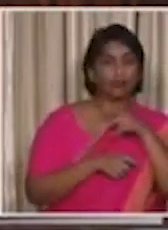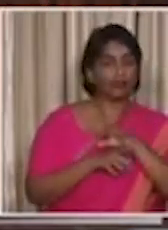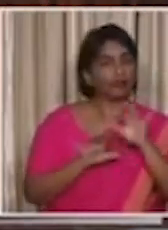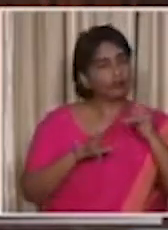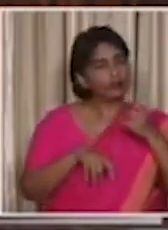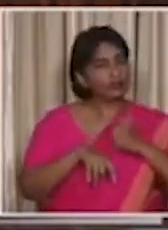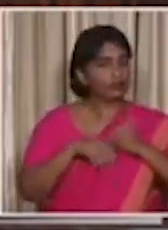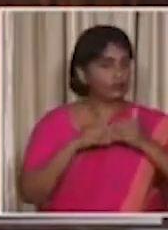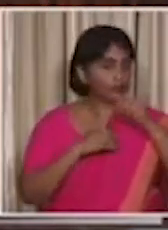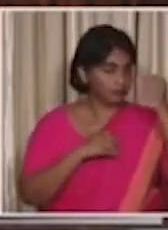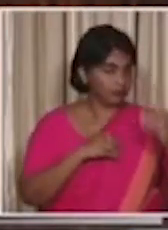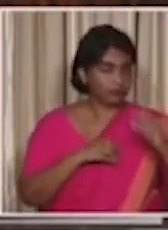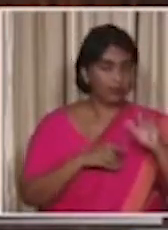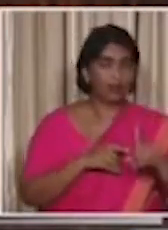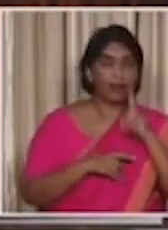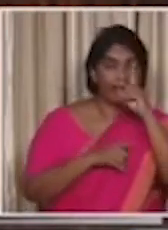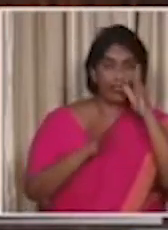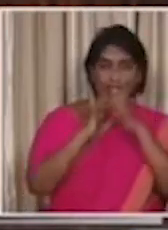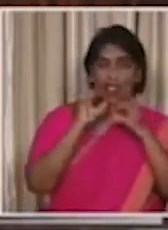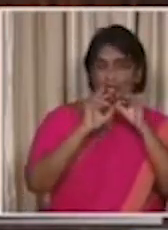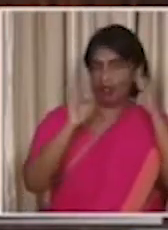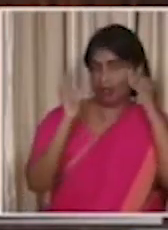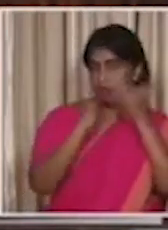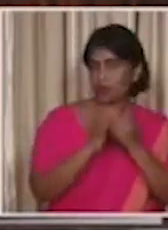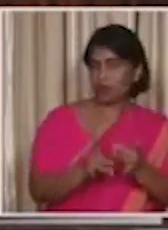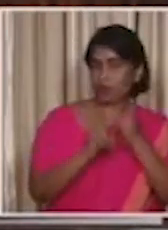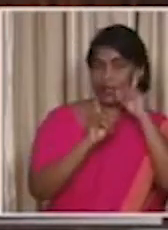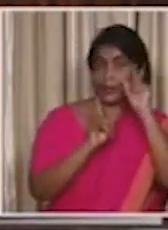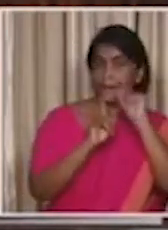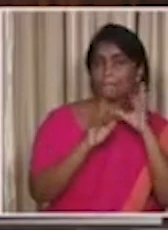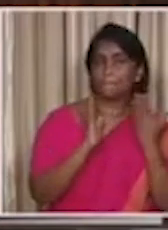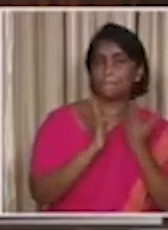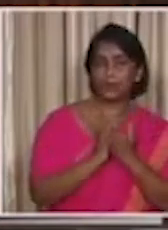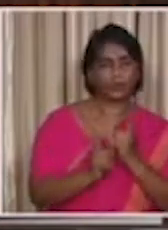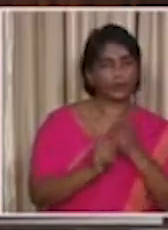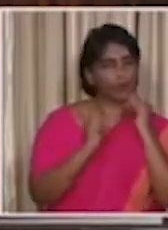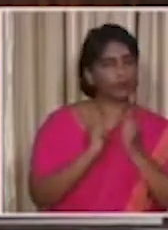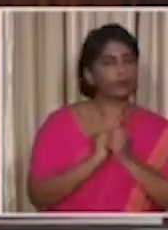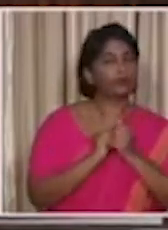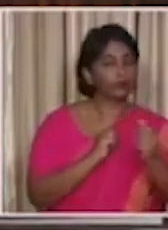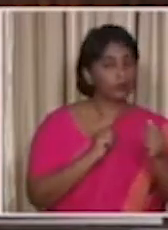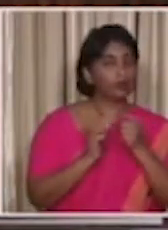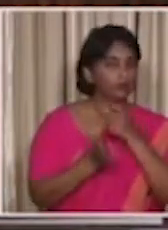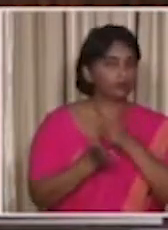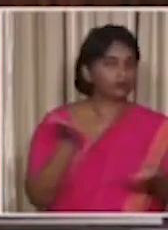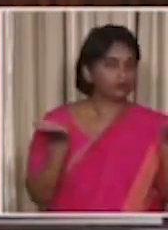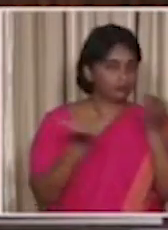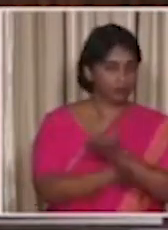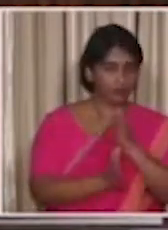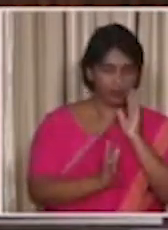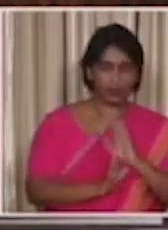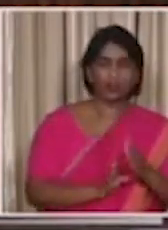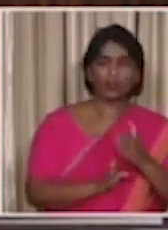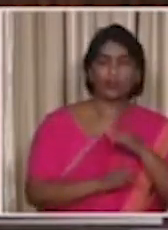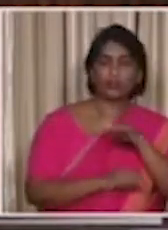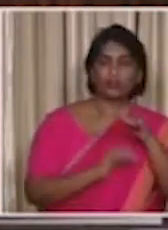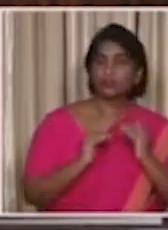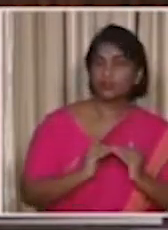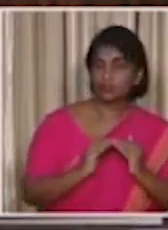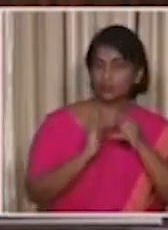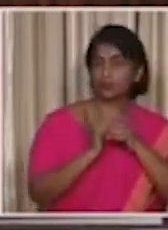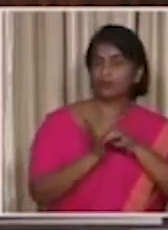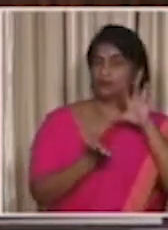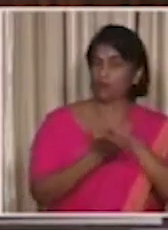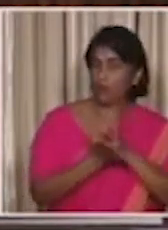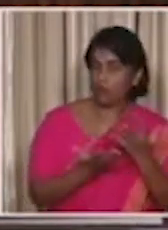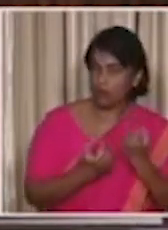කිසි කාලයක් තුළ එක් අරමුණක් ඇතුව එක් ප්‍රතිපත්තියක් ක්‍රියාත්මක කිරීමට ගිවිසි ගත යුතුයි. සමාජ සම්මුතියක් ඇති කර